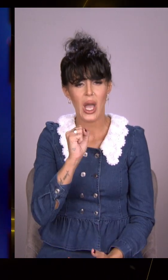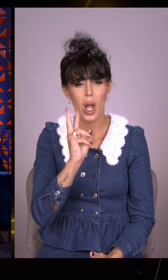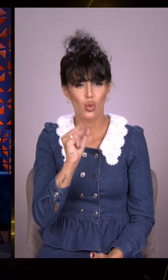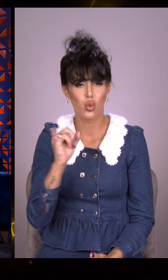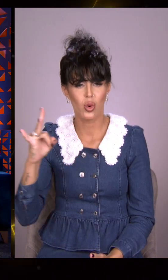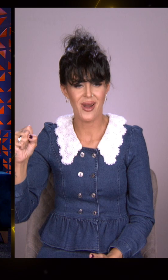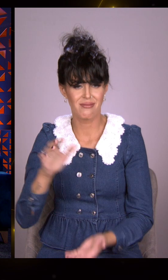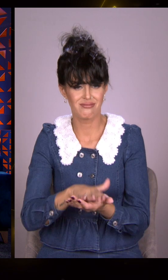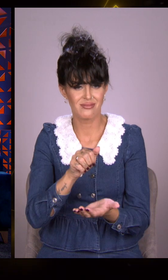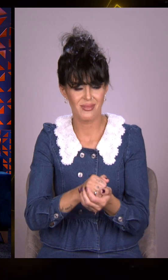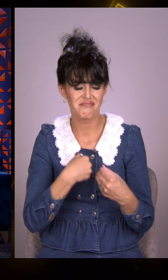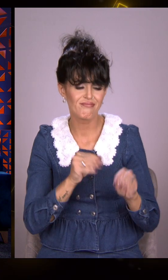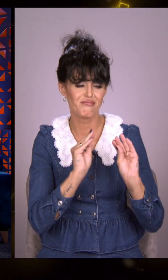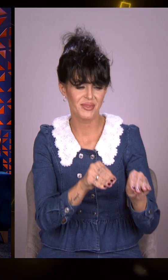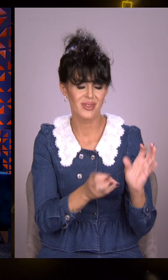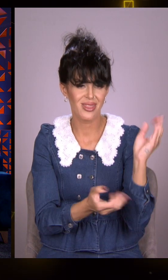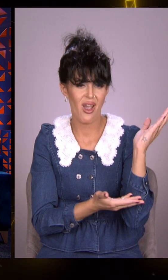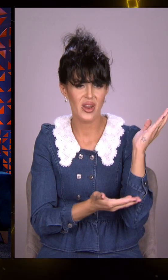сакуру. Давайте подивимось.